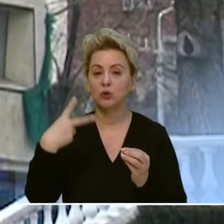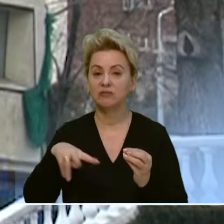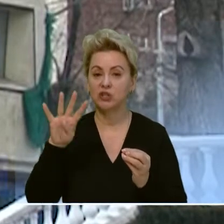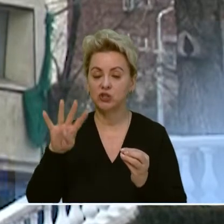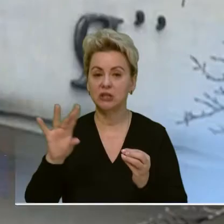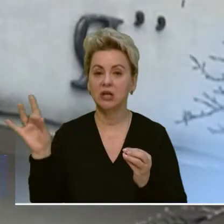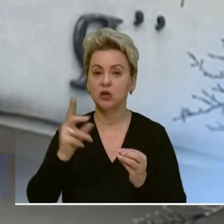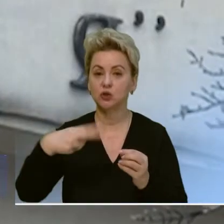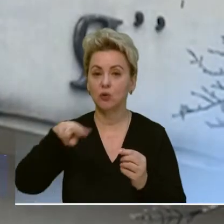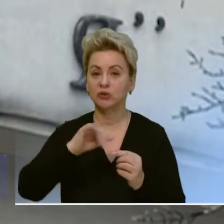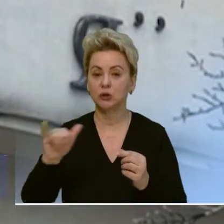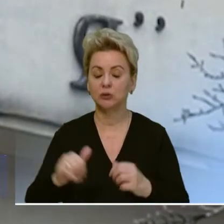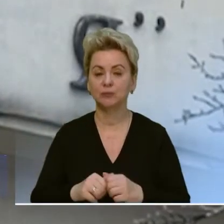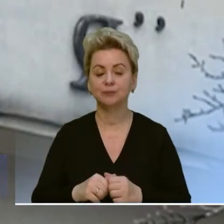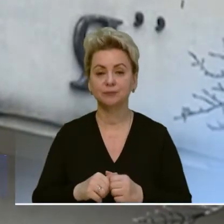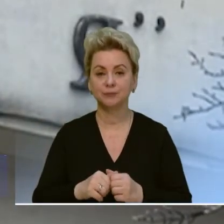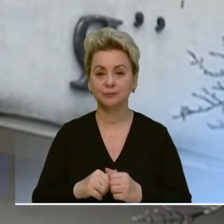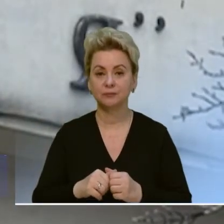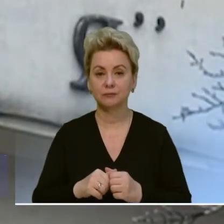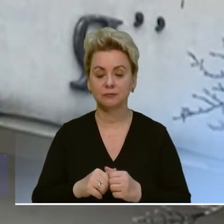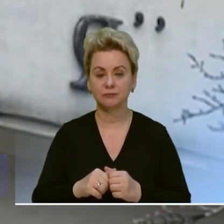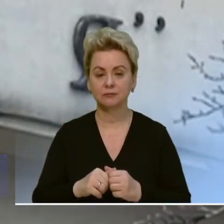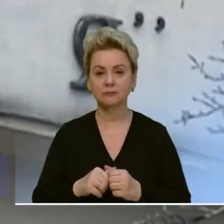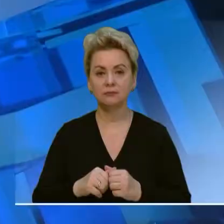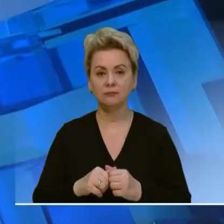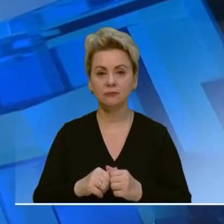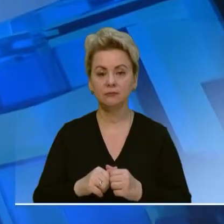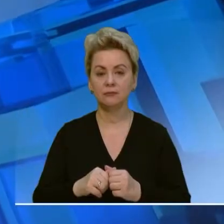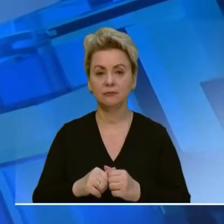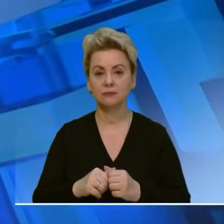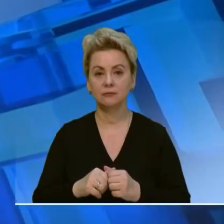Юрий Друзякин, Дон-24, Ростов-на-Дону.